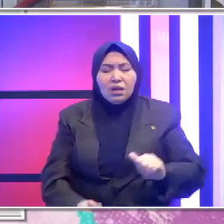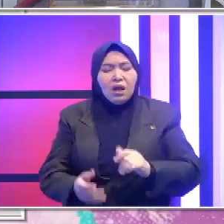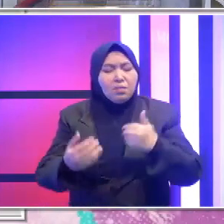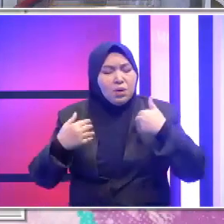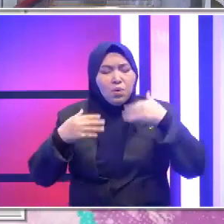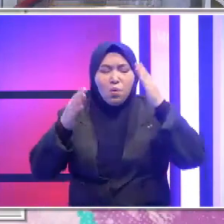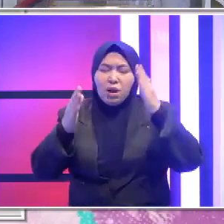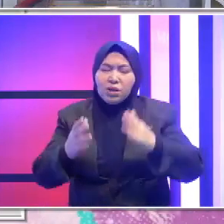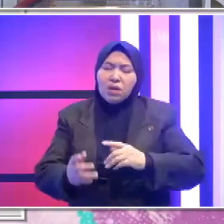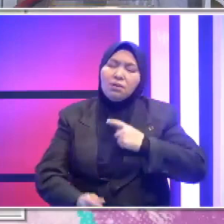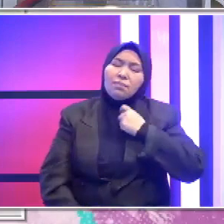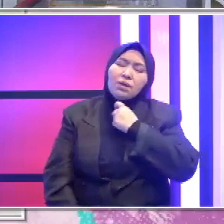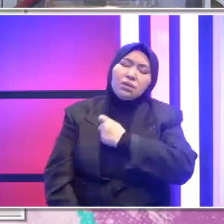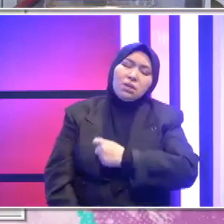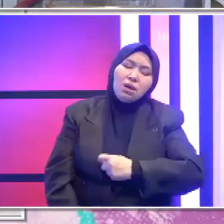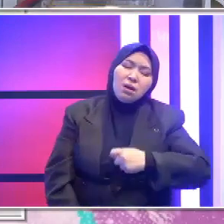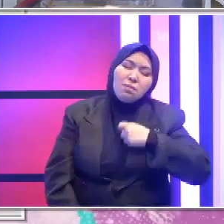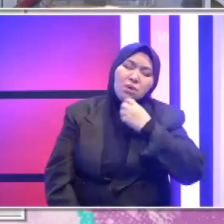awamil